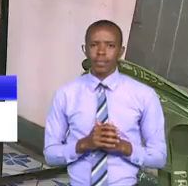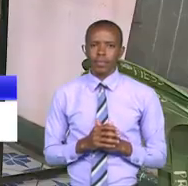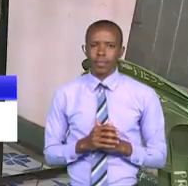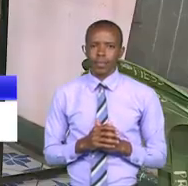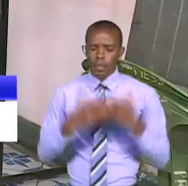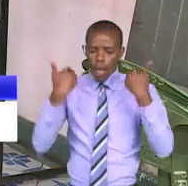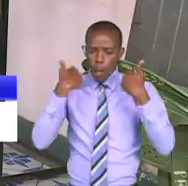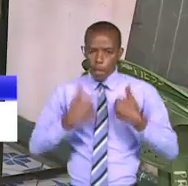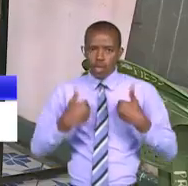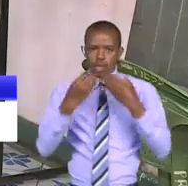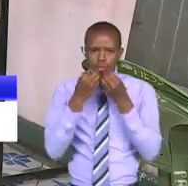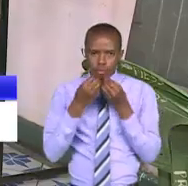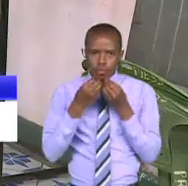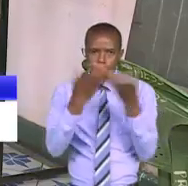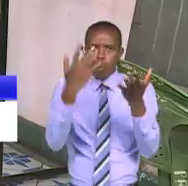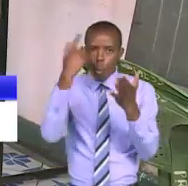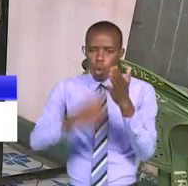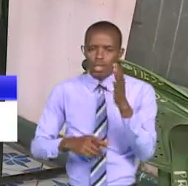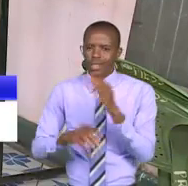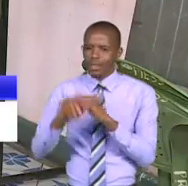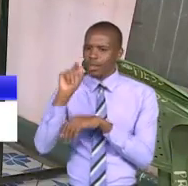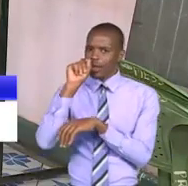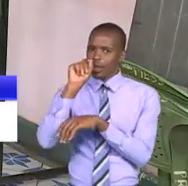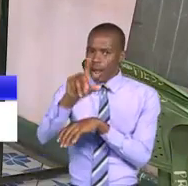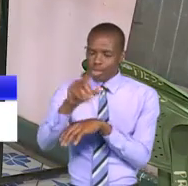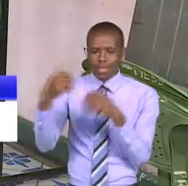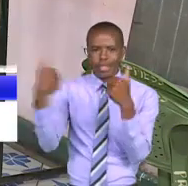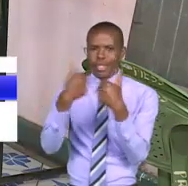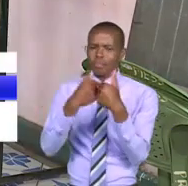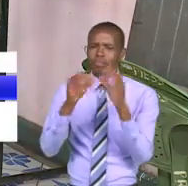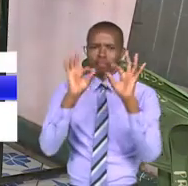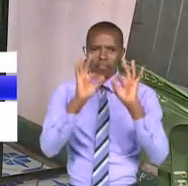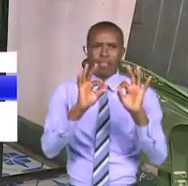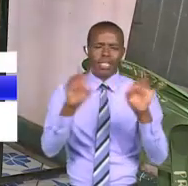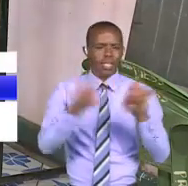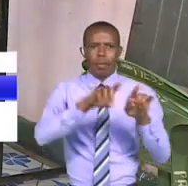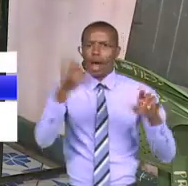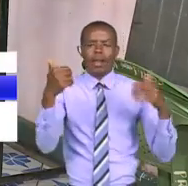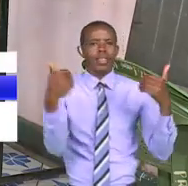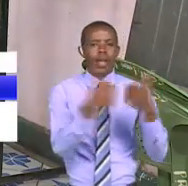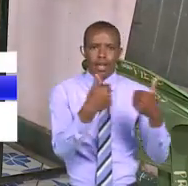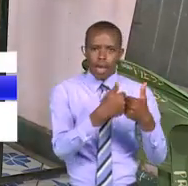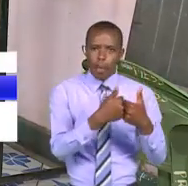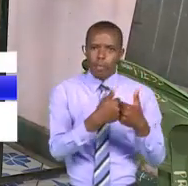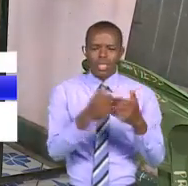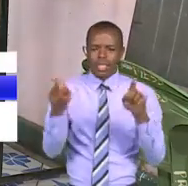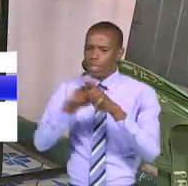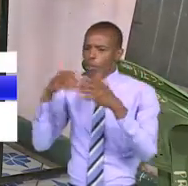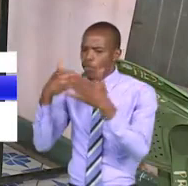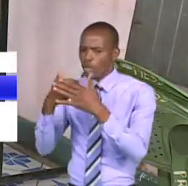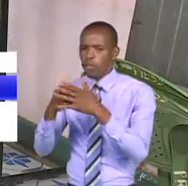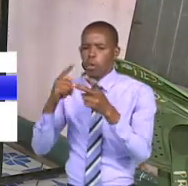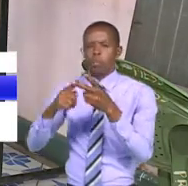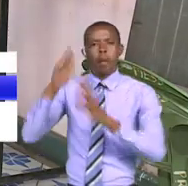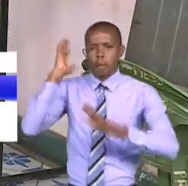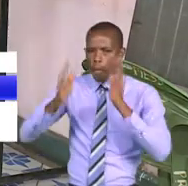Mimi naweza waambia kwamba that's ni game mzuri. It's just like any other game. Ni kama football, ni kama